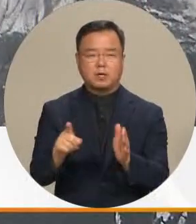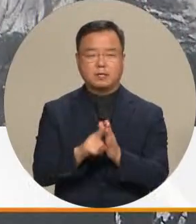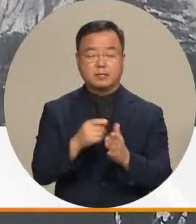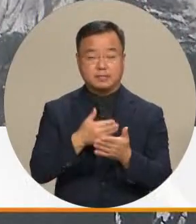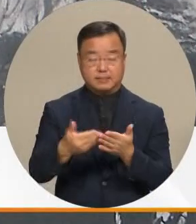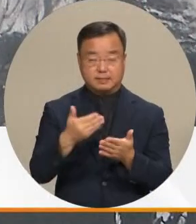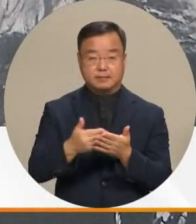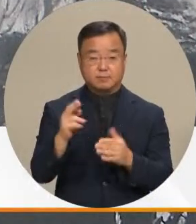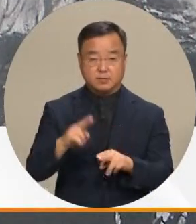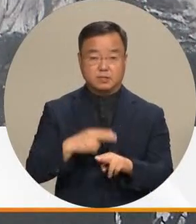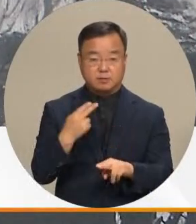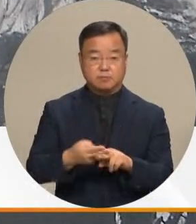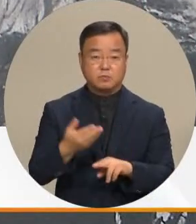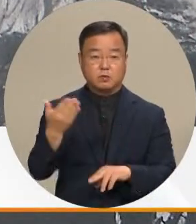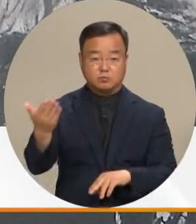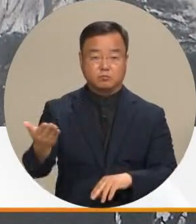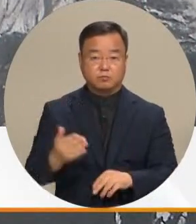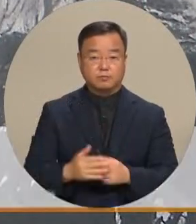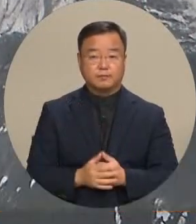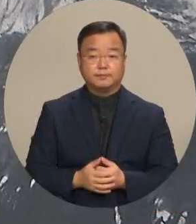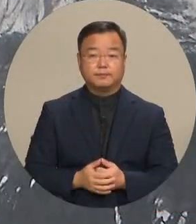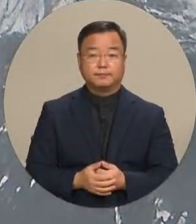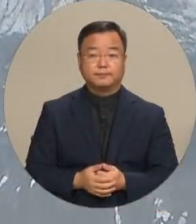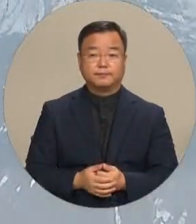작품을 선물해주기도 했습니다.